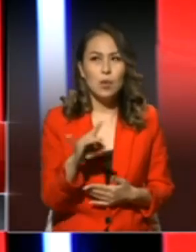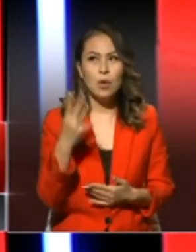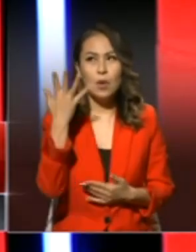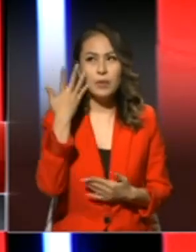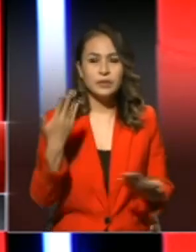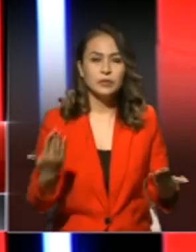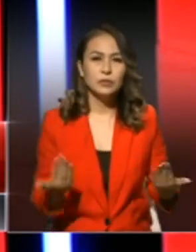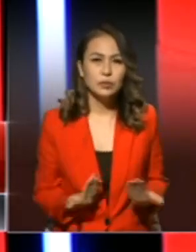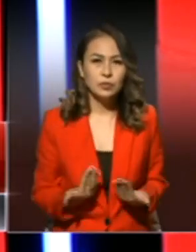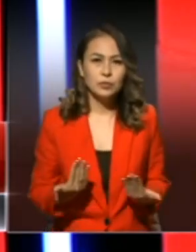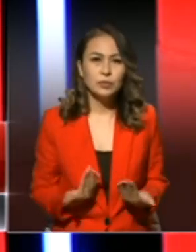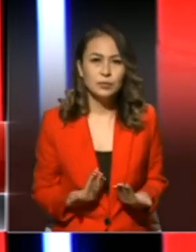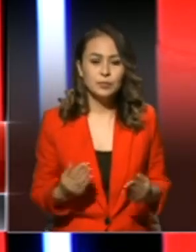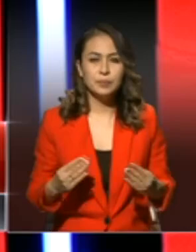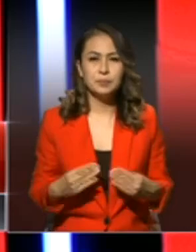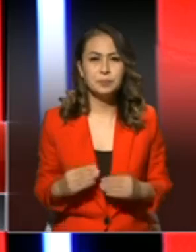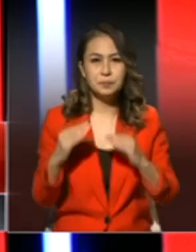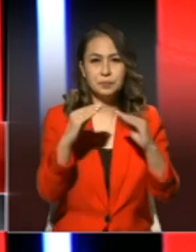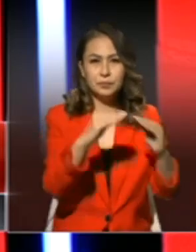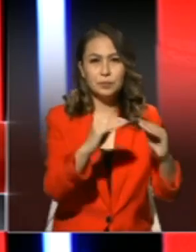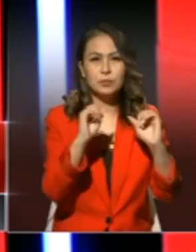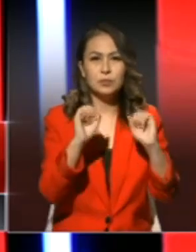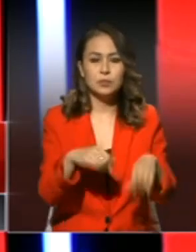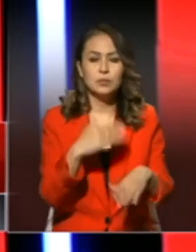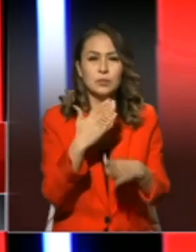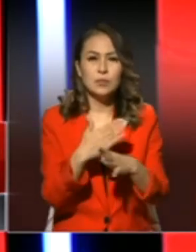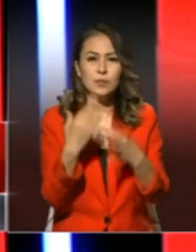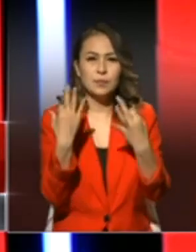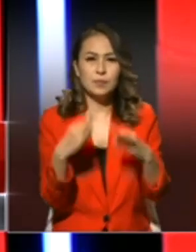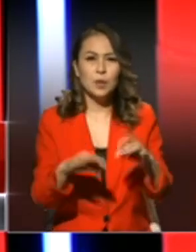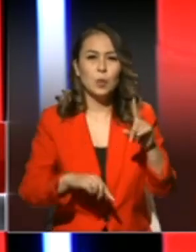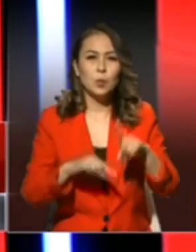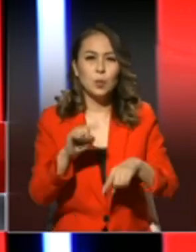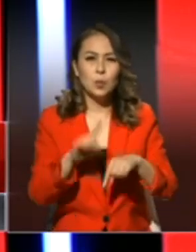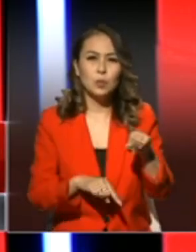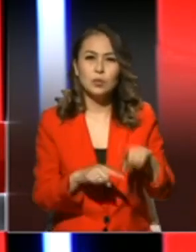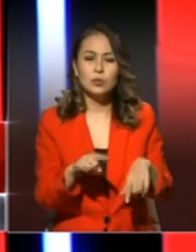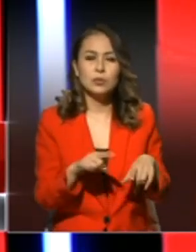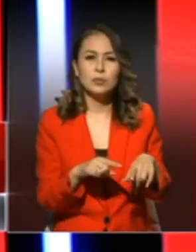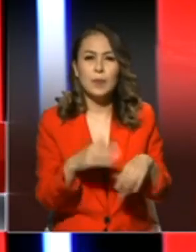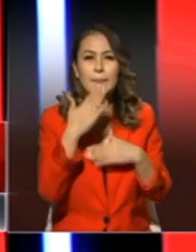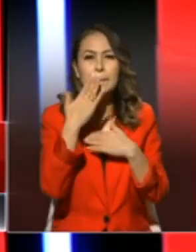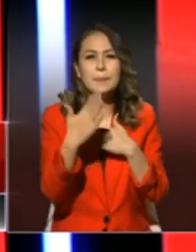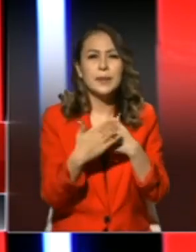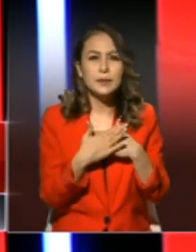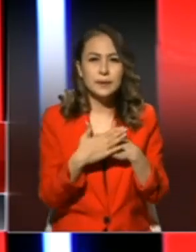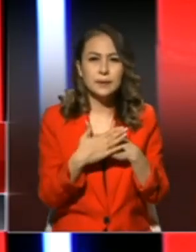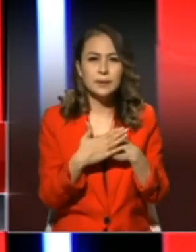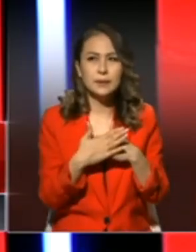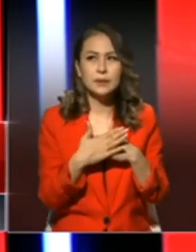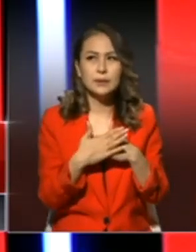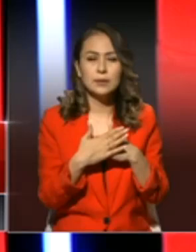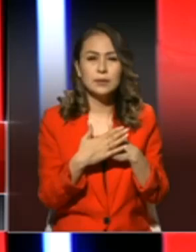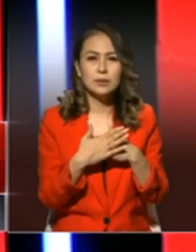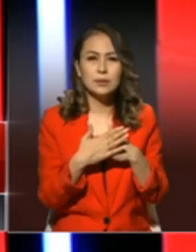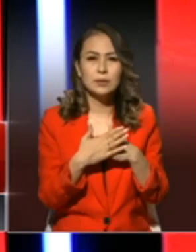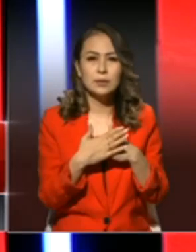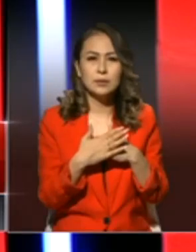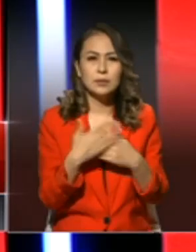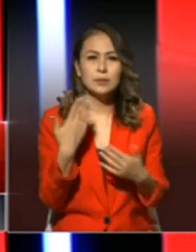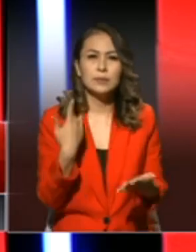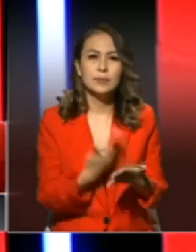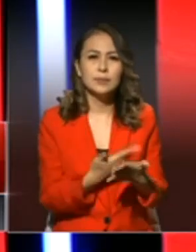кезінде өзінің ағзасын беруге рұқсат береді. Мысалға, өзінің бүйрегін, жақын туыстық. Жақын тағы да міне